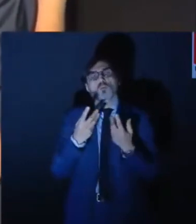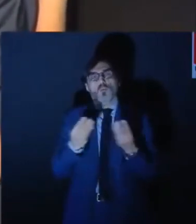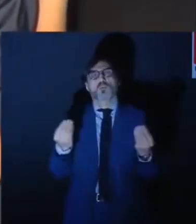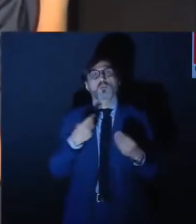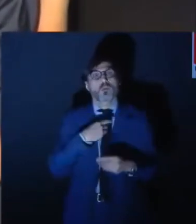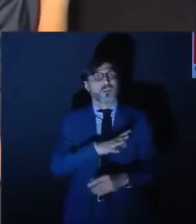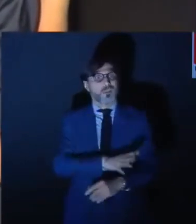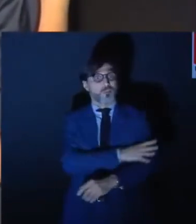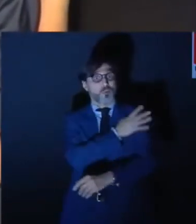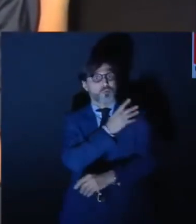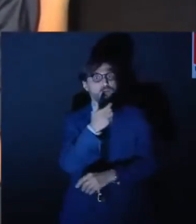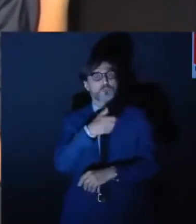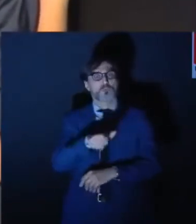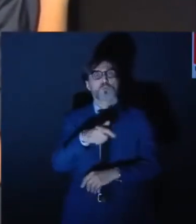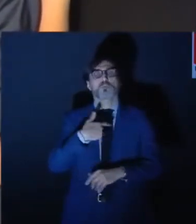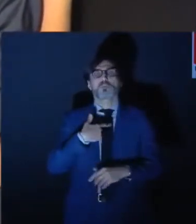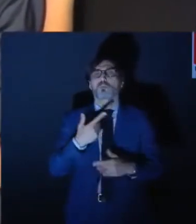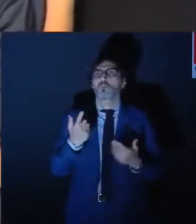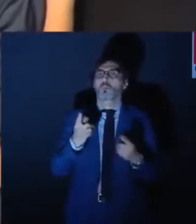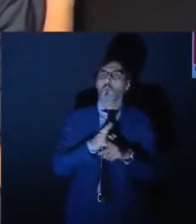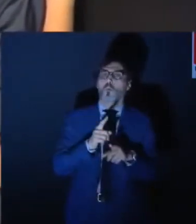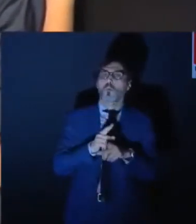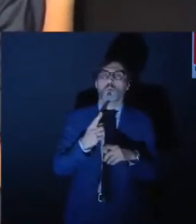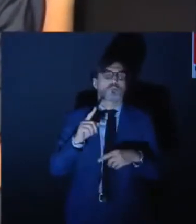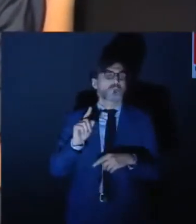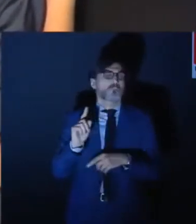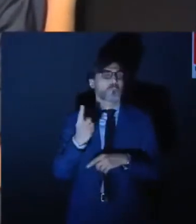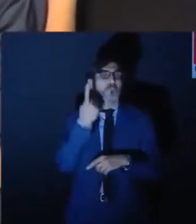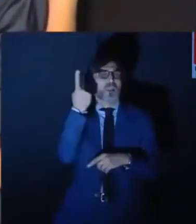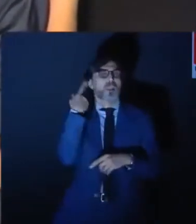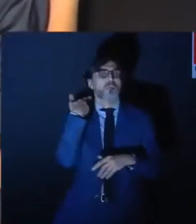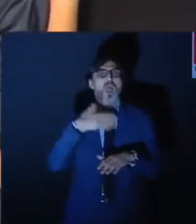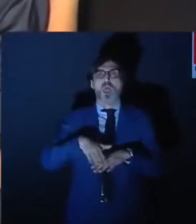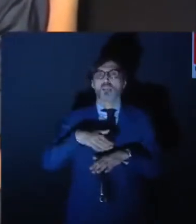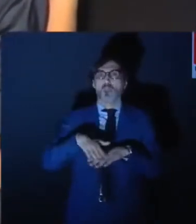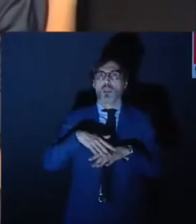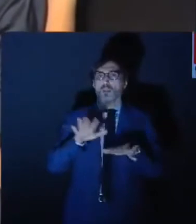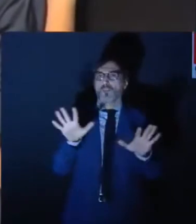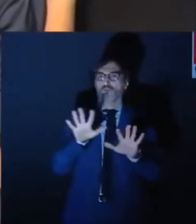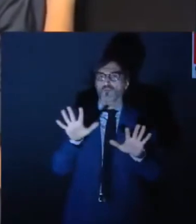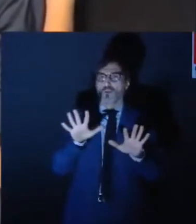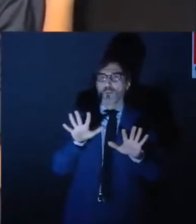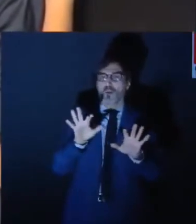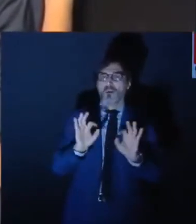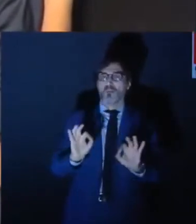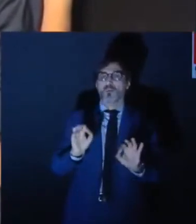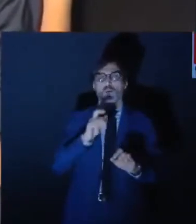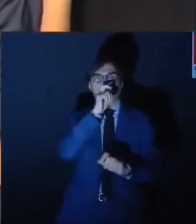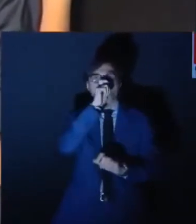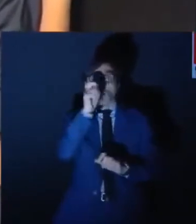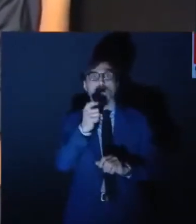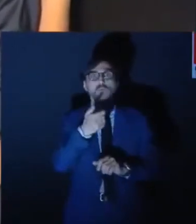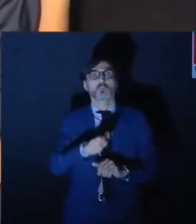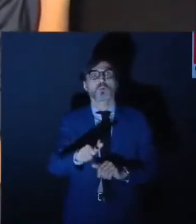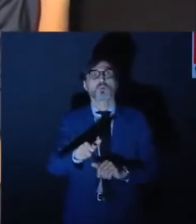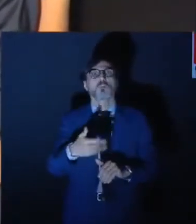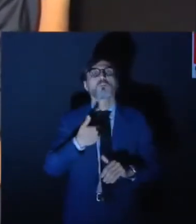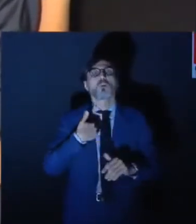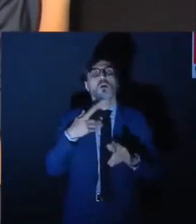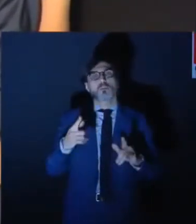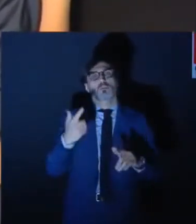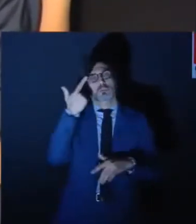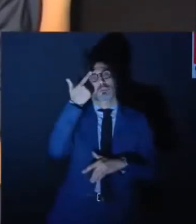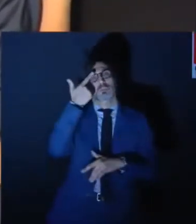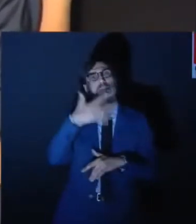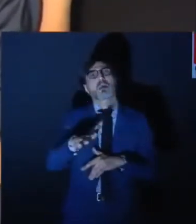emozionato perché non vi nascondo che è stata una delle mie primissime esperienze a livello cinematografico e onorato per quale motivo perché sapevo che se n'è andato